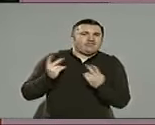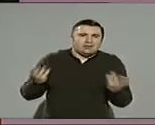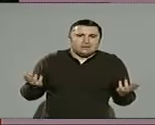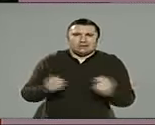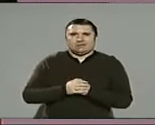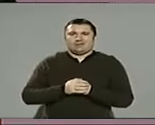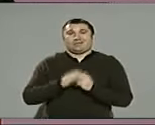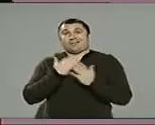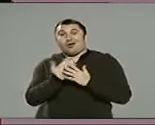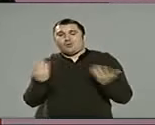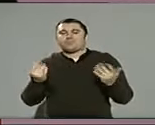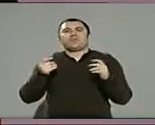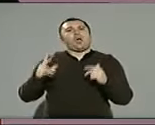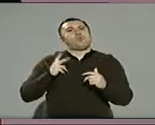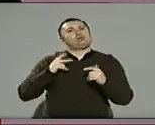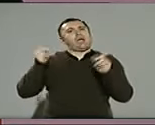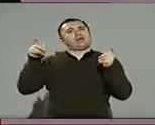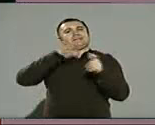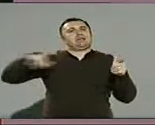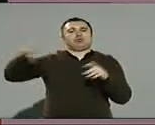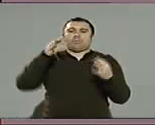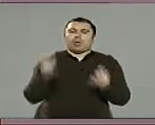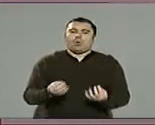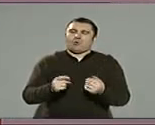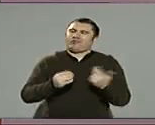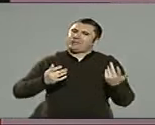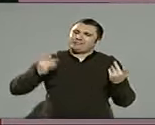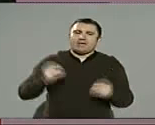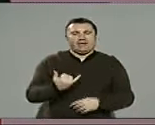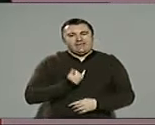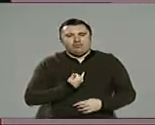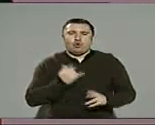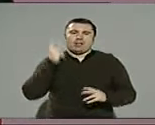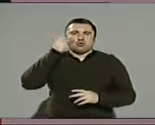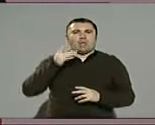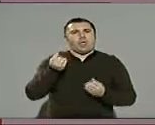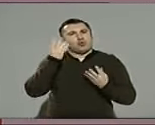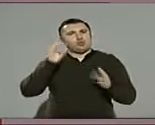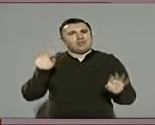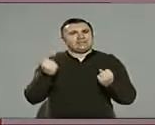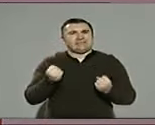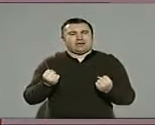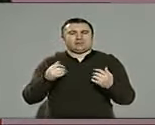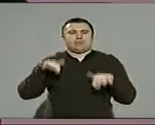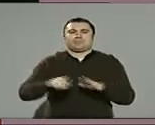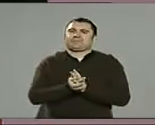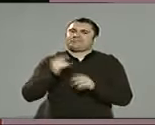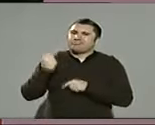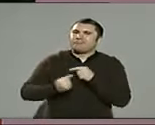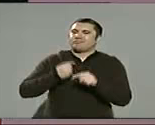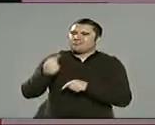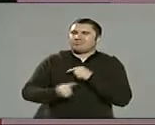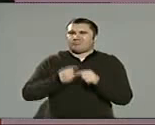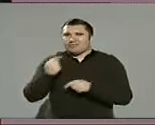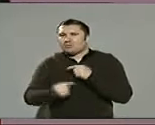immer ein Mindestmaß an individueller, sozialer und kultureller Sicherheit. Die permanente Erfahrung von